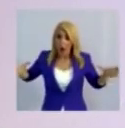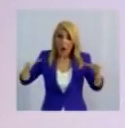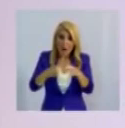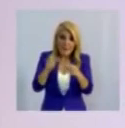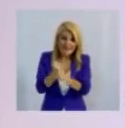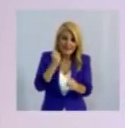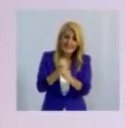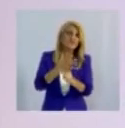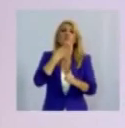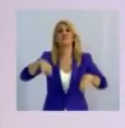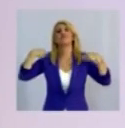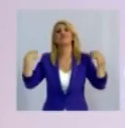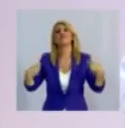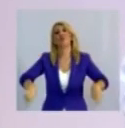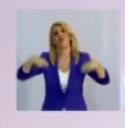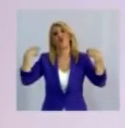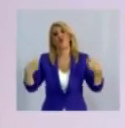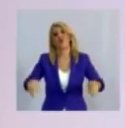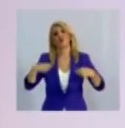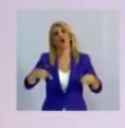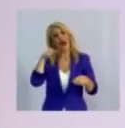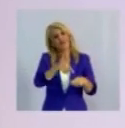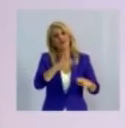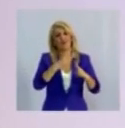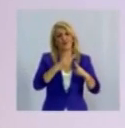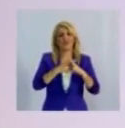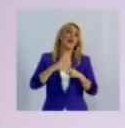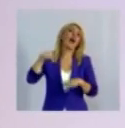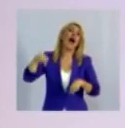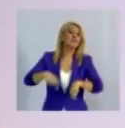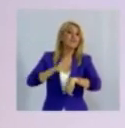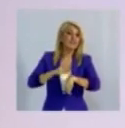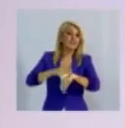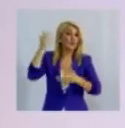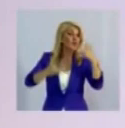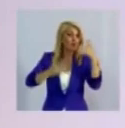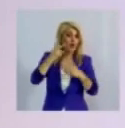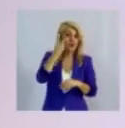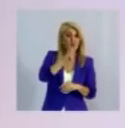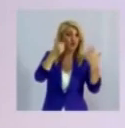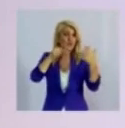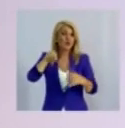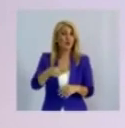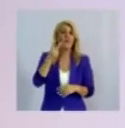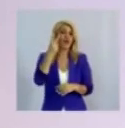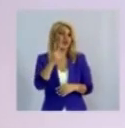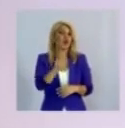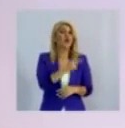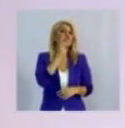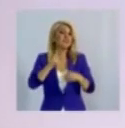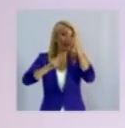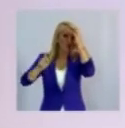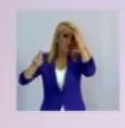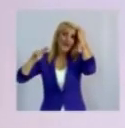δυναμικά, ο διπλασιασμός του προϋπολογισμού που αγγίζει τα 26,2 δισεκατομμύρια ευρώ θα επιτρέψει να